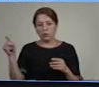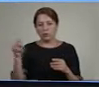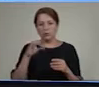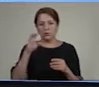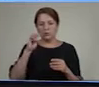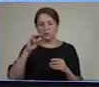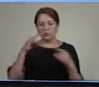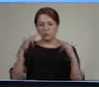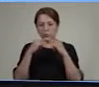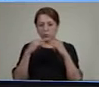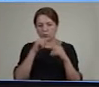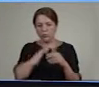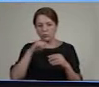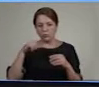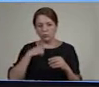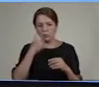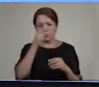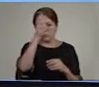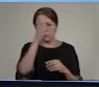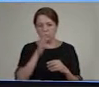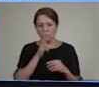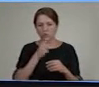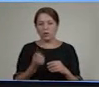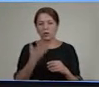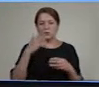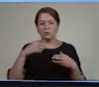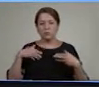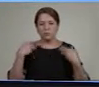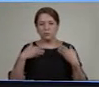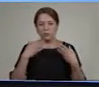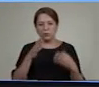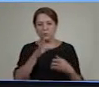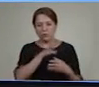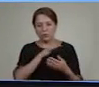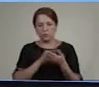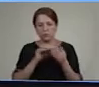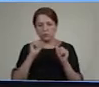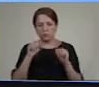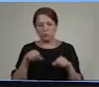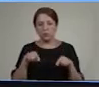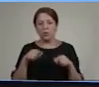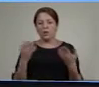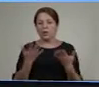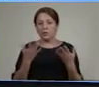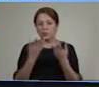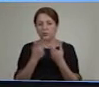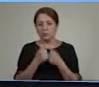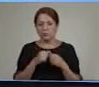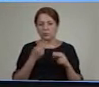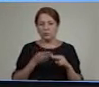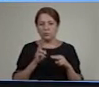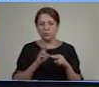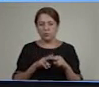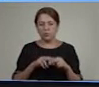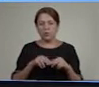stolni o'zidan 3 oy davomida qancha daromad ko'rilganini yozishimiz mumkin. Buni qanday hisoblaymiz? Uning uchun mana